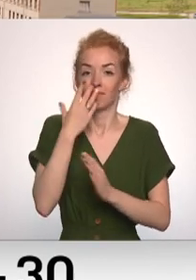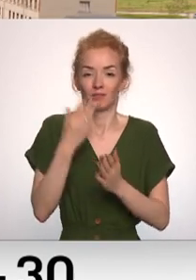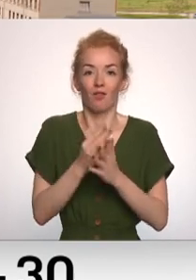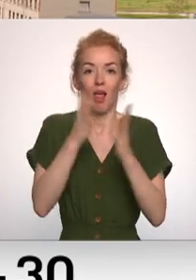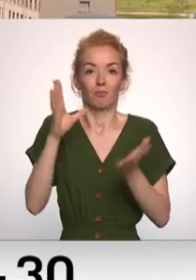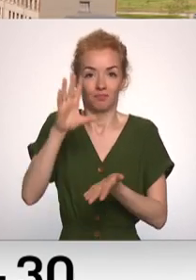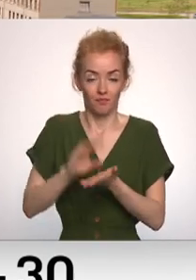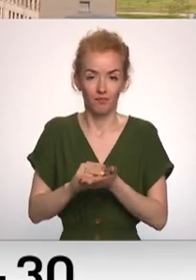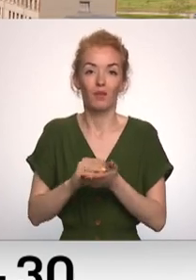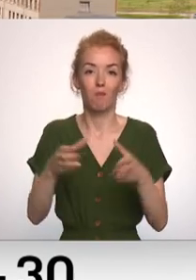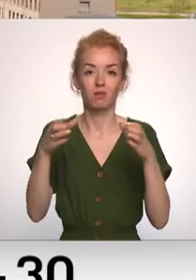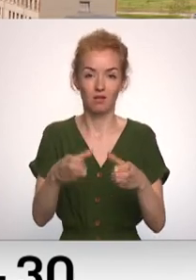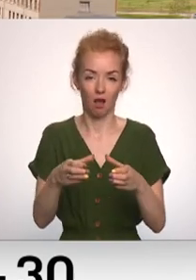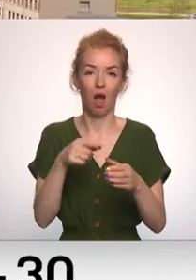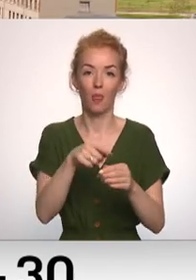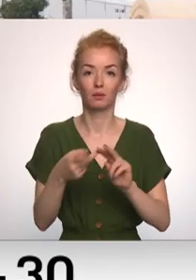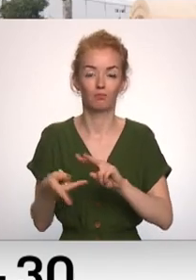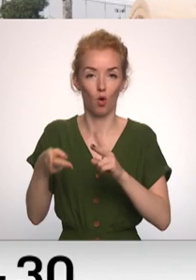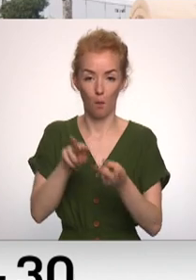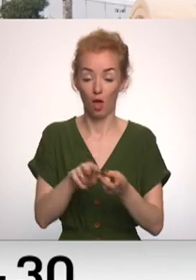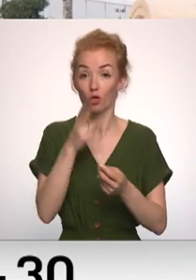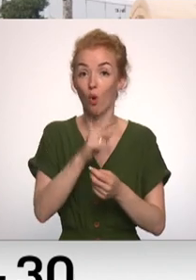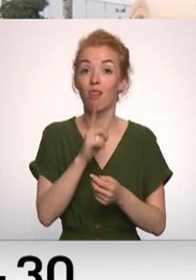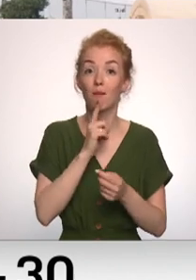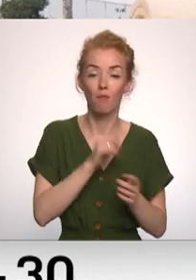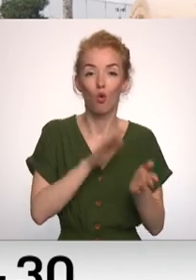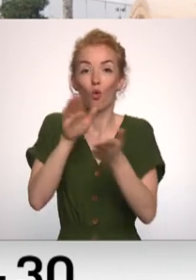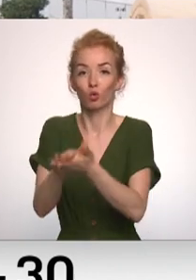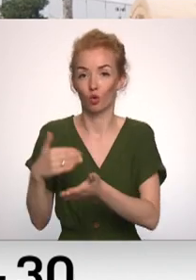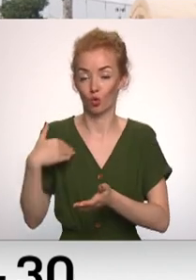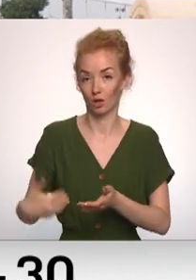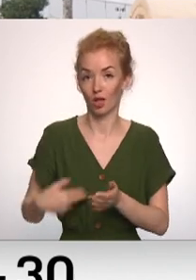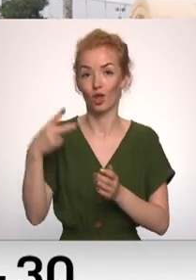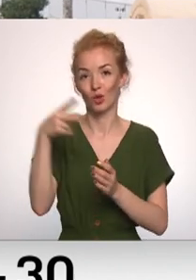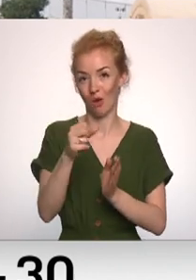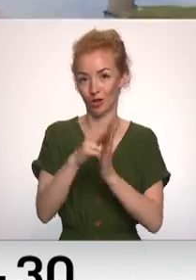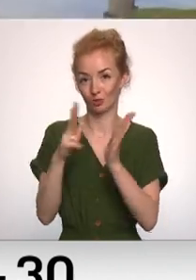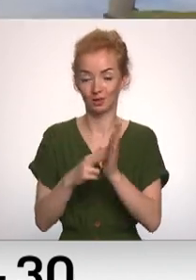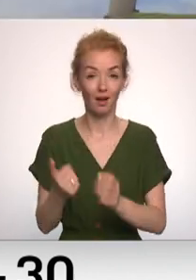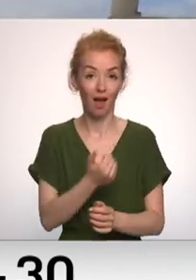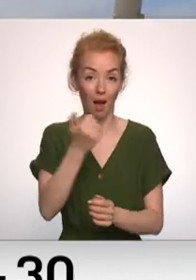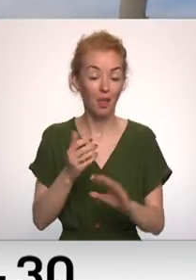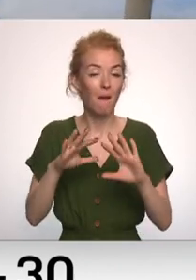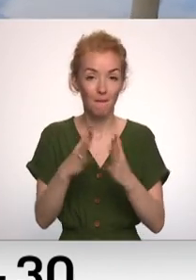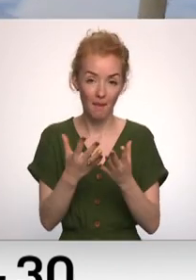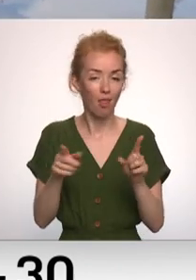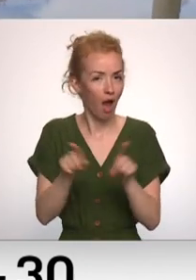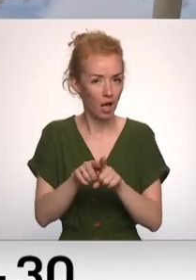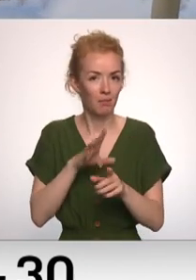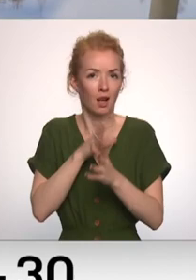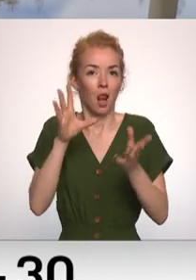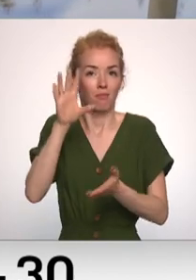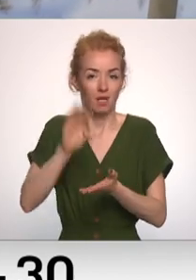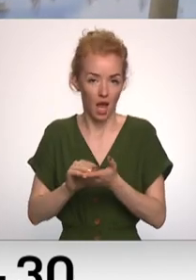izaicinājumu sauc brigādes štāba pārdislocēšanu no Liepājas uz Kuldīgu 2018. Gadā. Bet ne mazāks izaicinājums